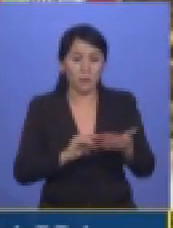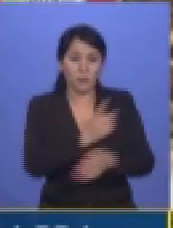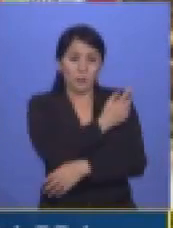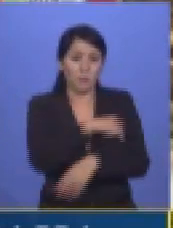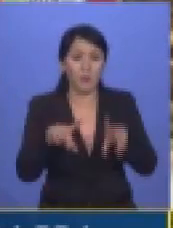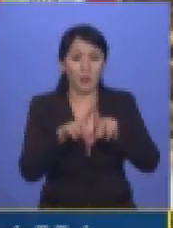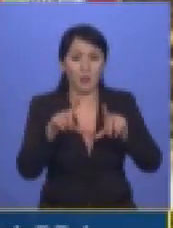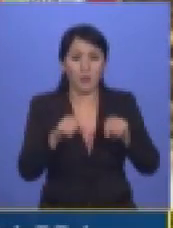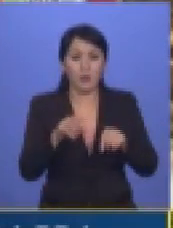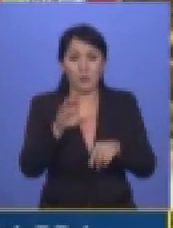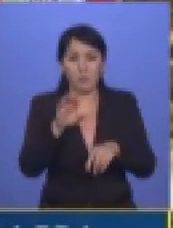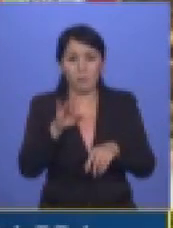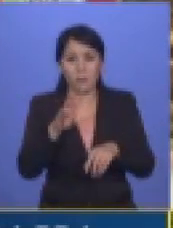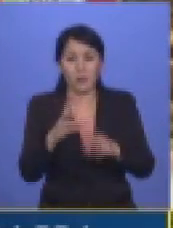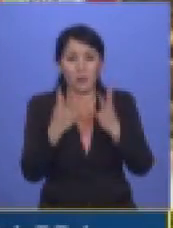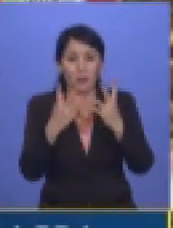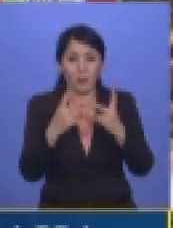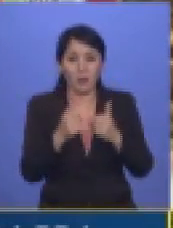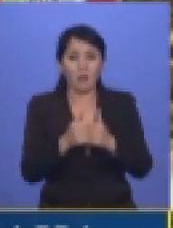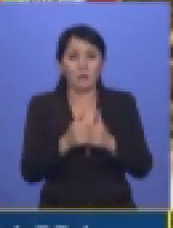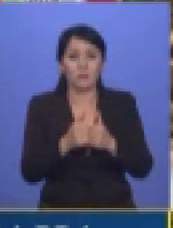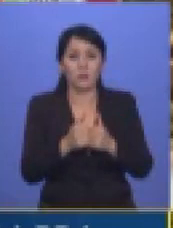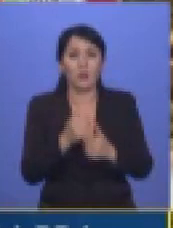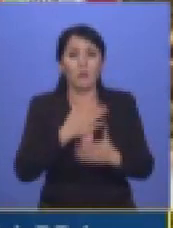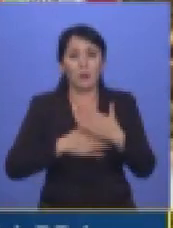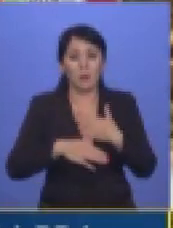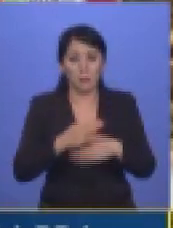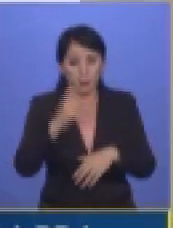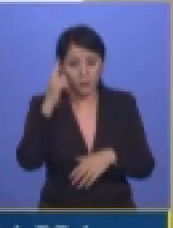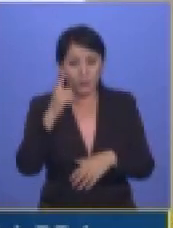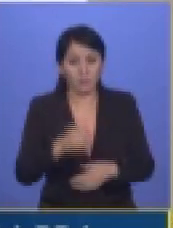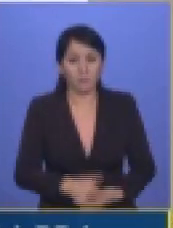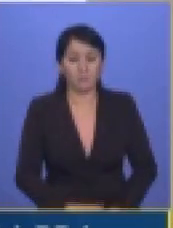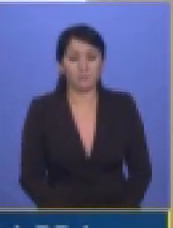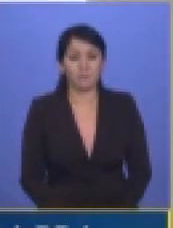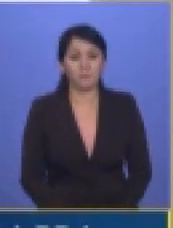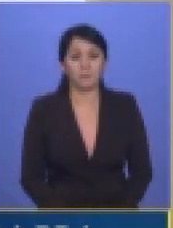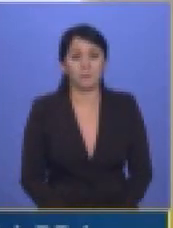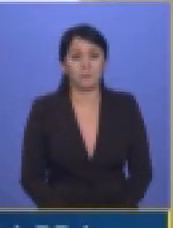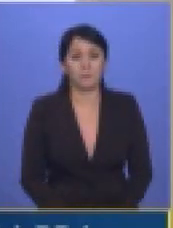ауруханаларда баннерлер жасауды шештік. Барлығы риза болады деп ойлаймын.